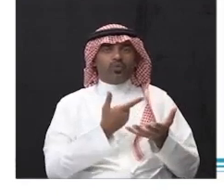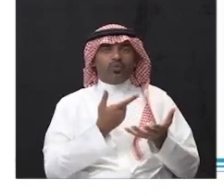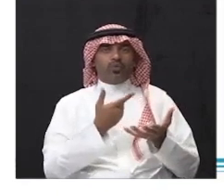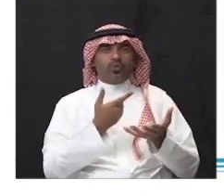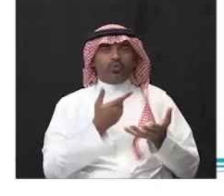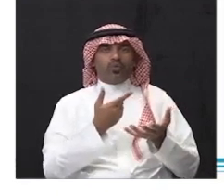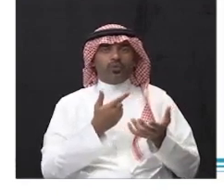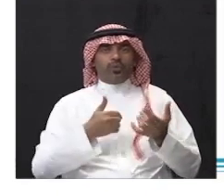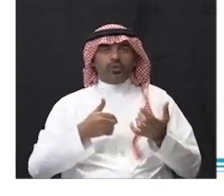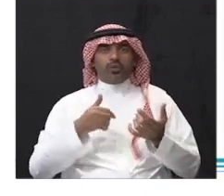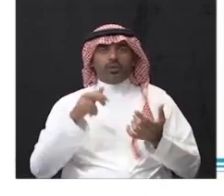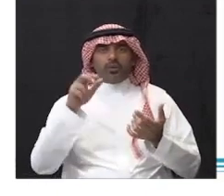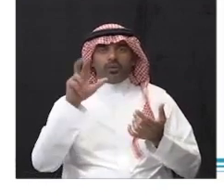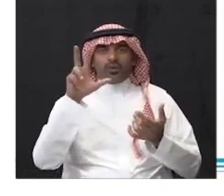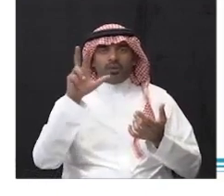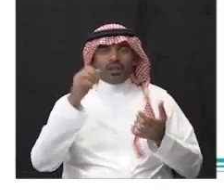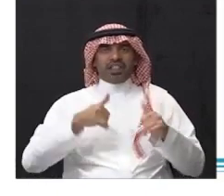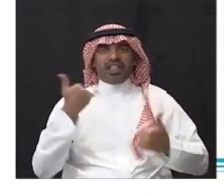ولجزيرة مدغشقر عام